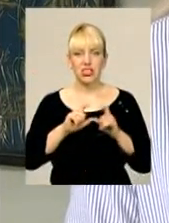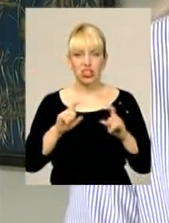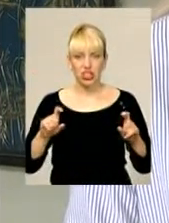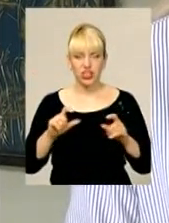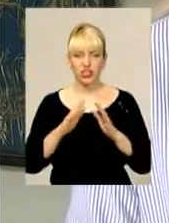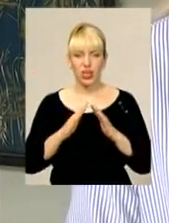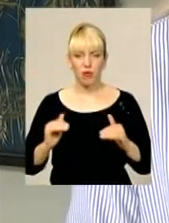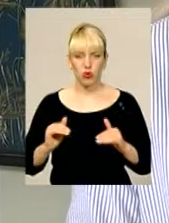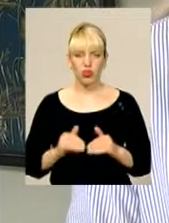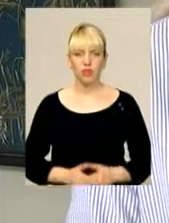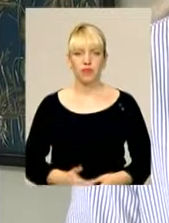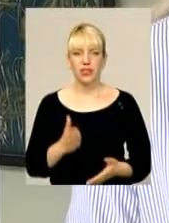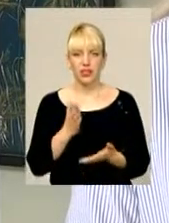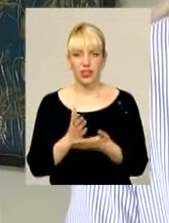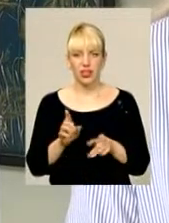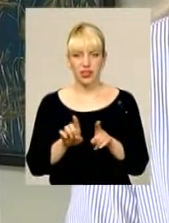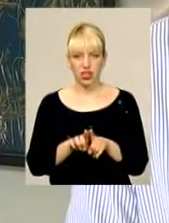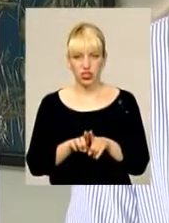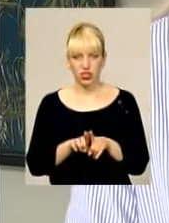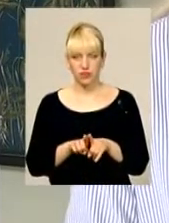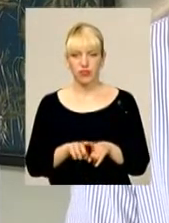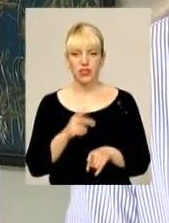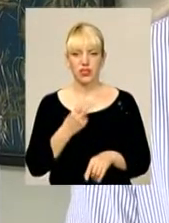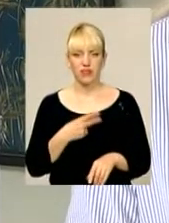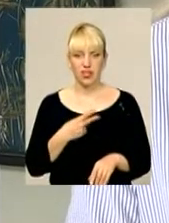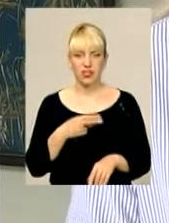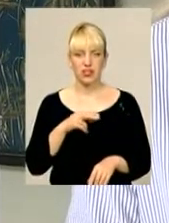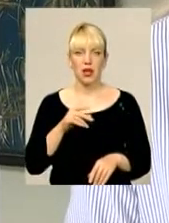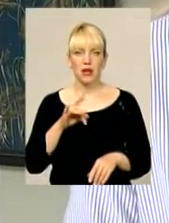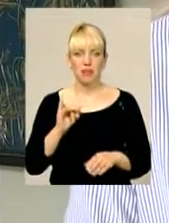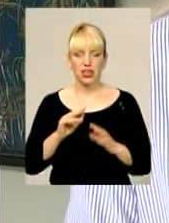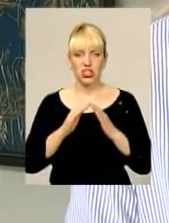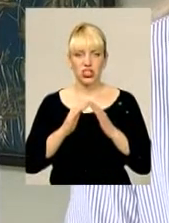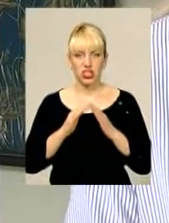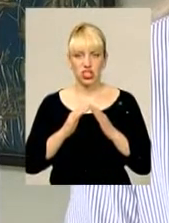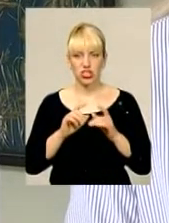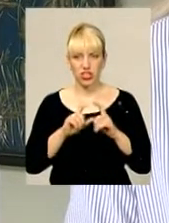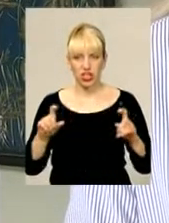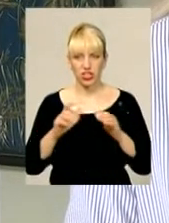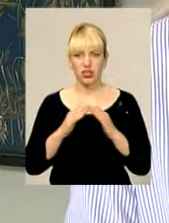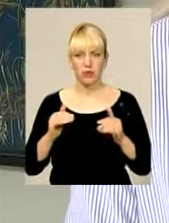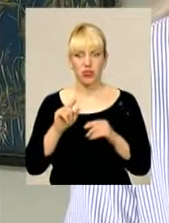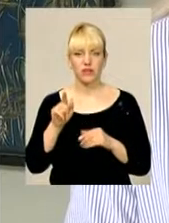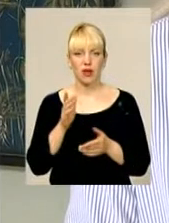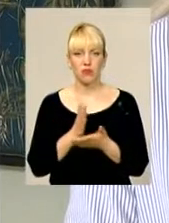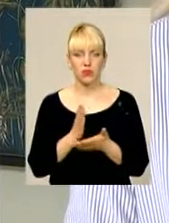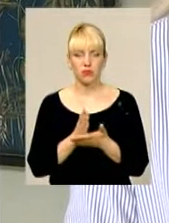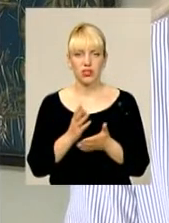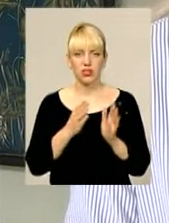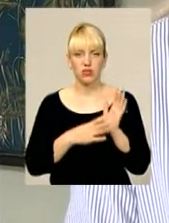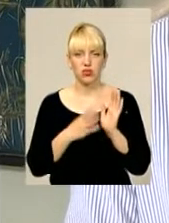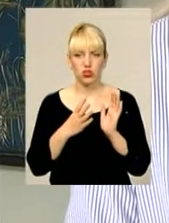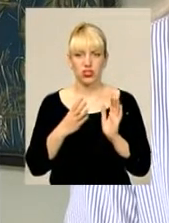табори є теж, 20 пришкільних таборів. Там відпочиває 94